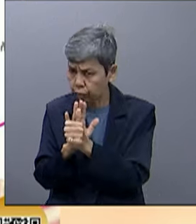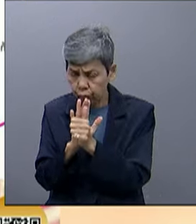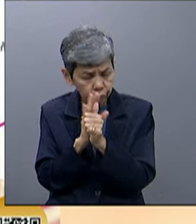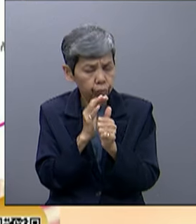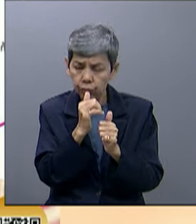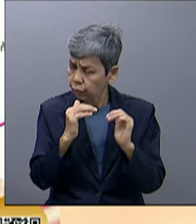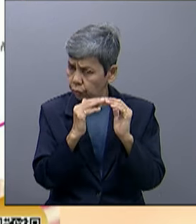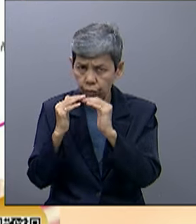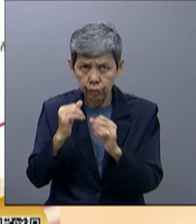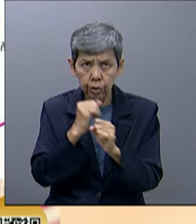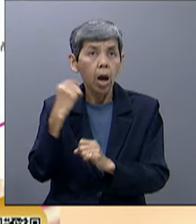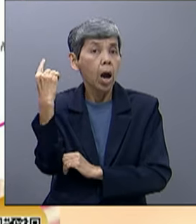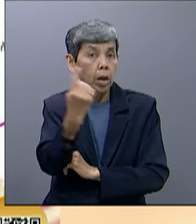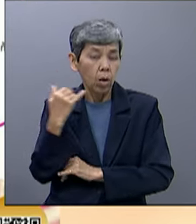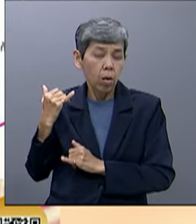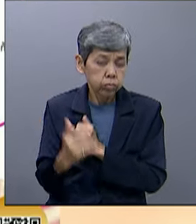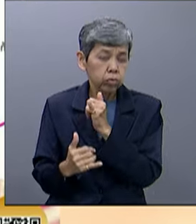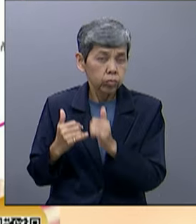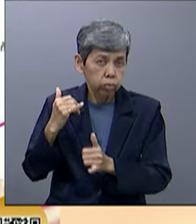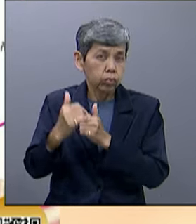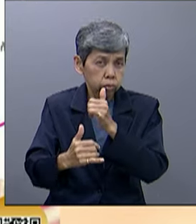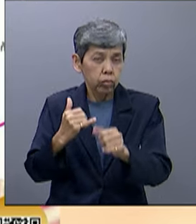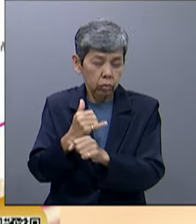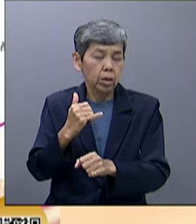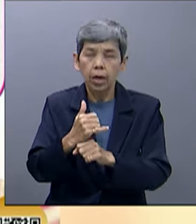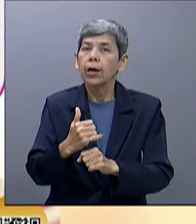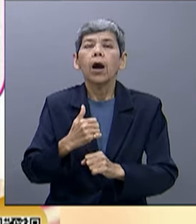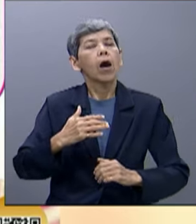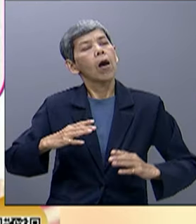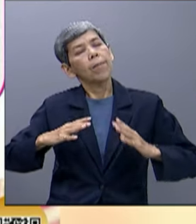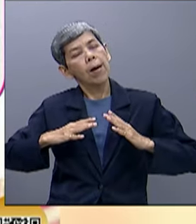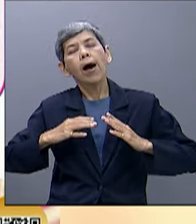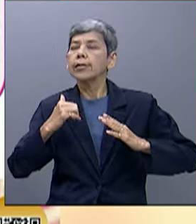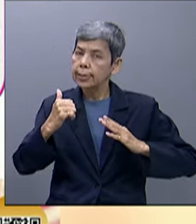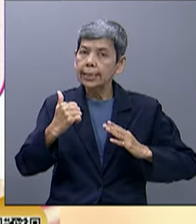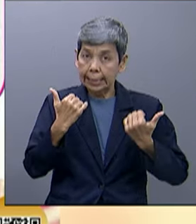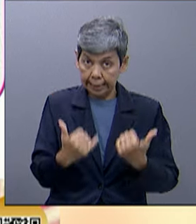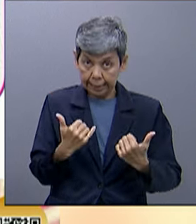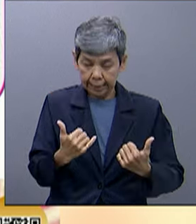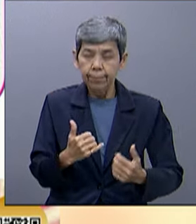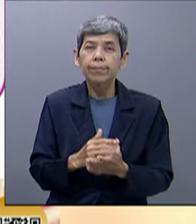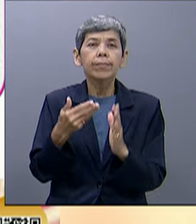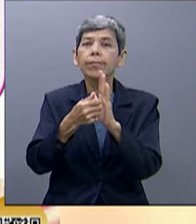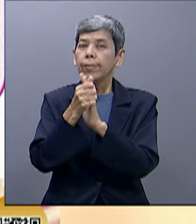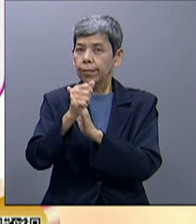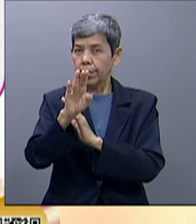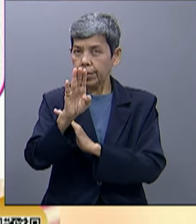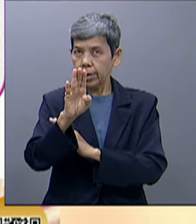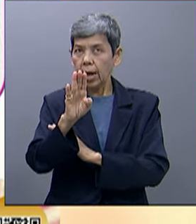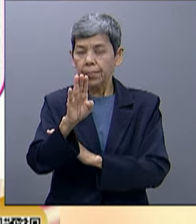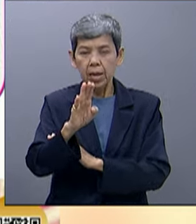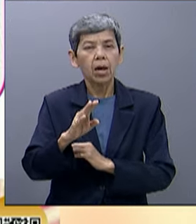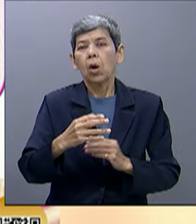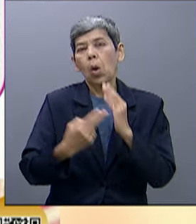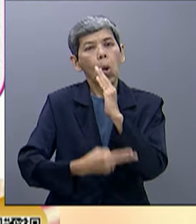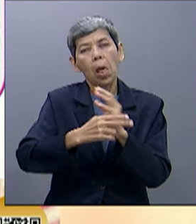ครับ นะครับต้องเที่ยวมาบ้านเราเยอะๆ1พักสะดวกสบายนะครับขณะนี้ถ้าพี่น้องนะครับถ้าสมมติว่าอุบลราชธานีของเราที่พักเต็มนะ